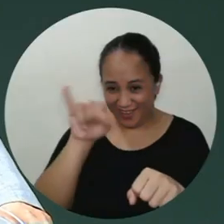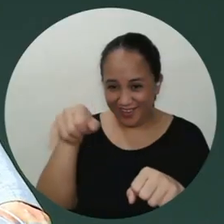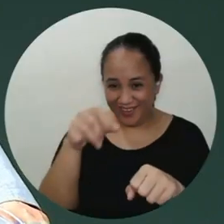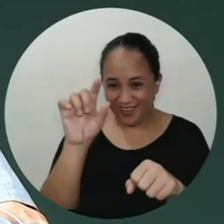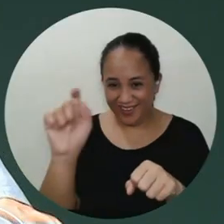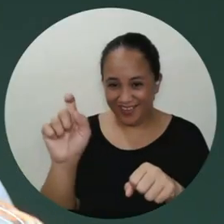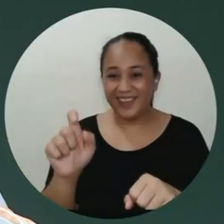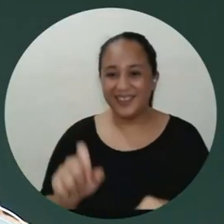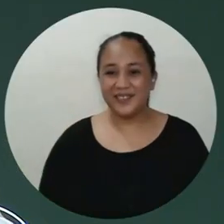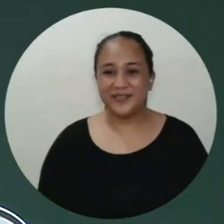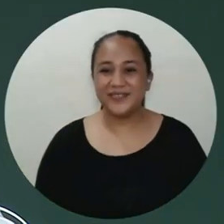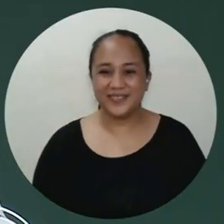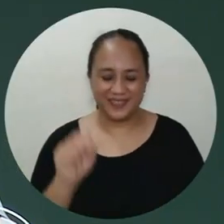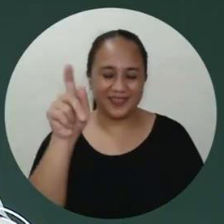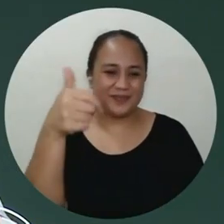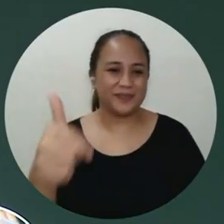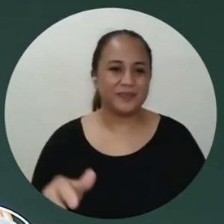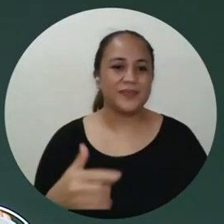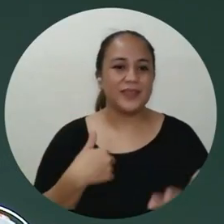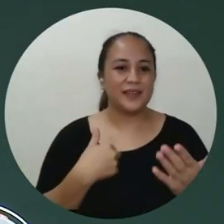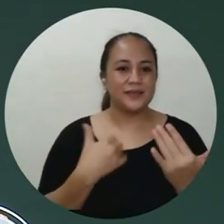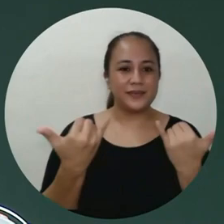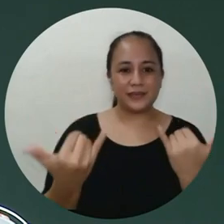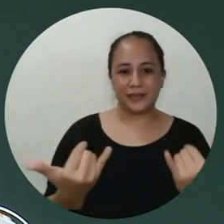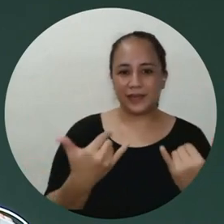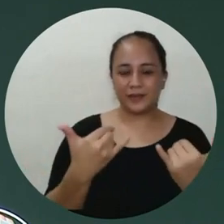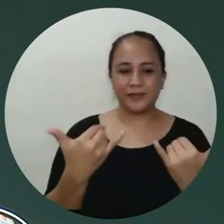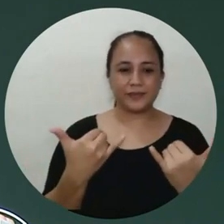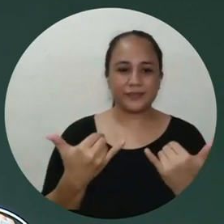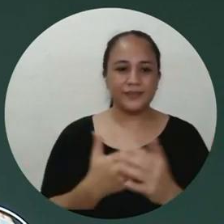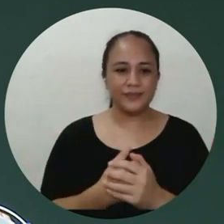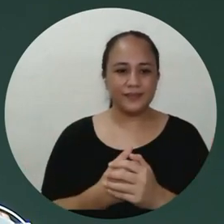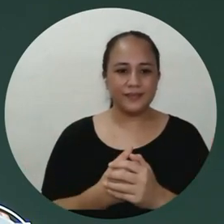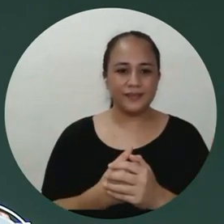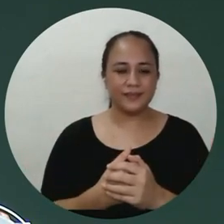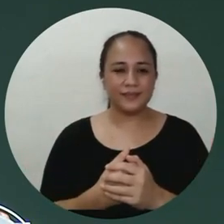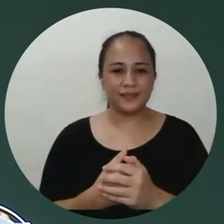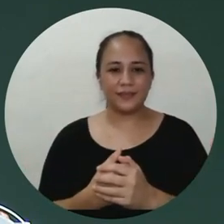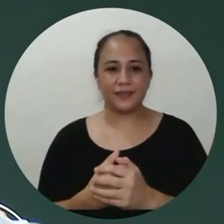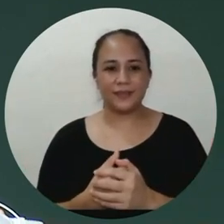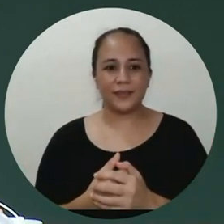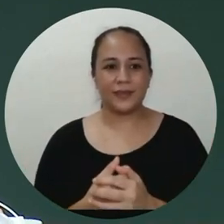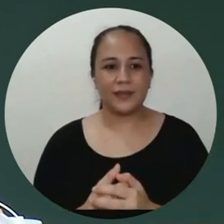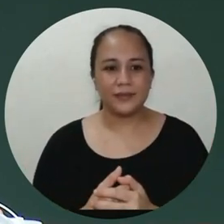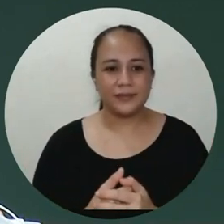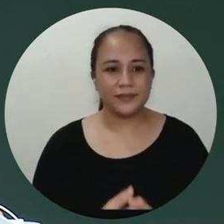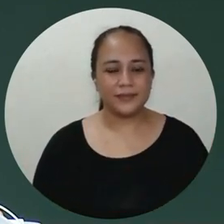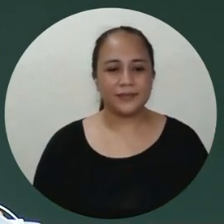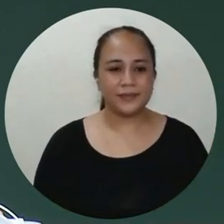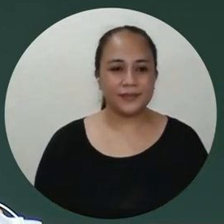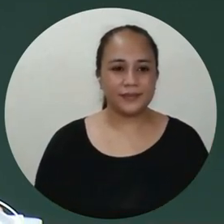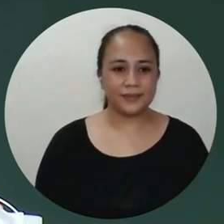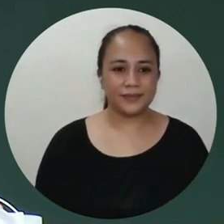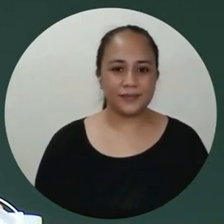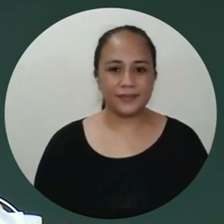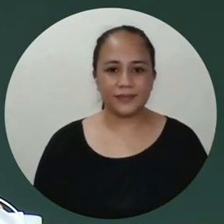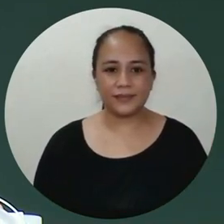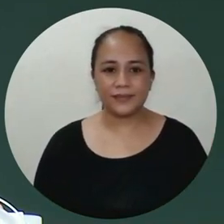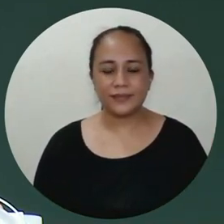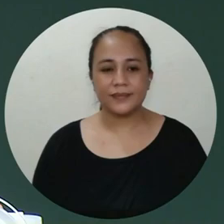LTS 오늘 세미나에 훈련받는 우리 모든 목사님들, 우리 중직자들, 우리